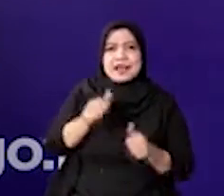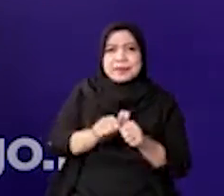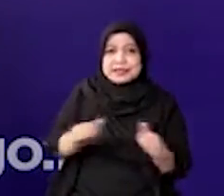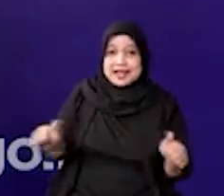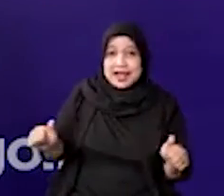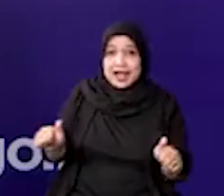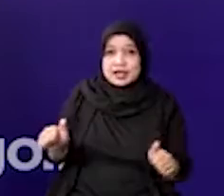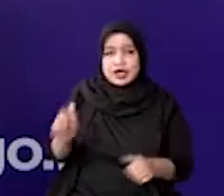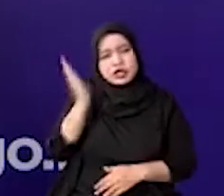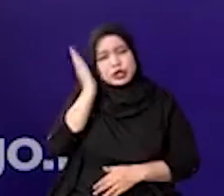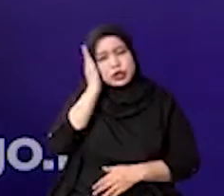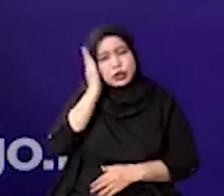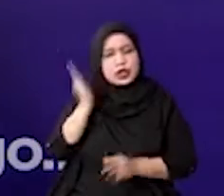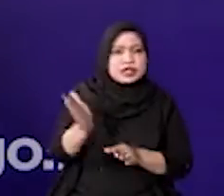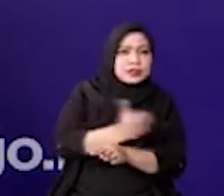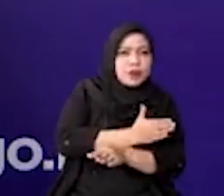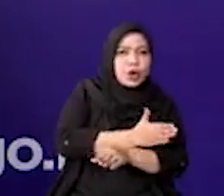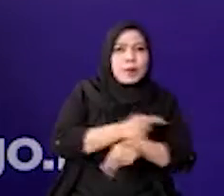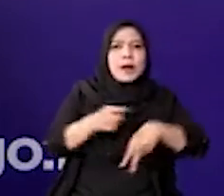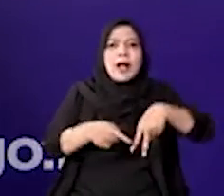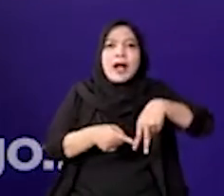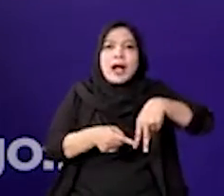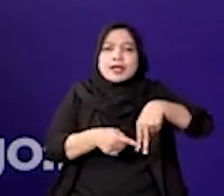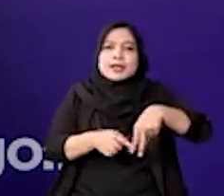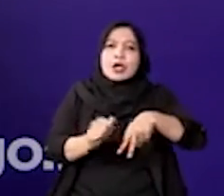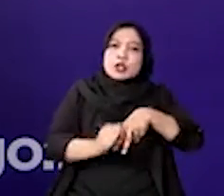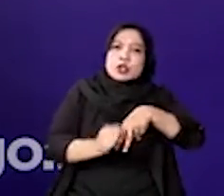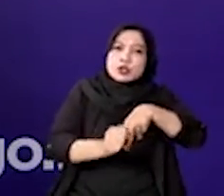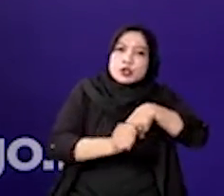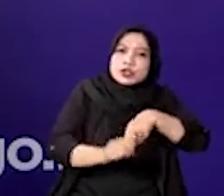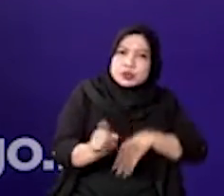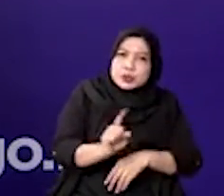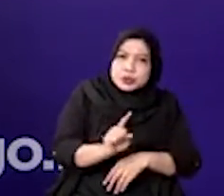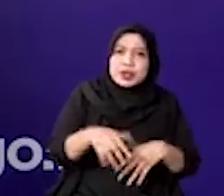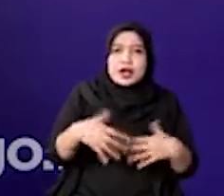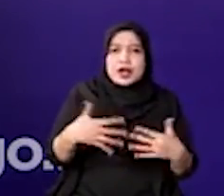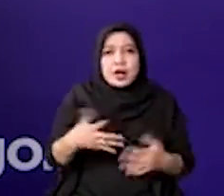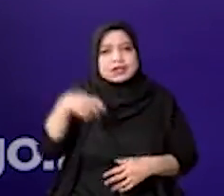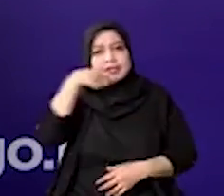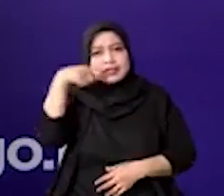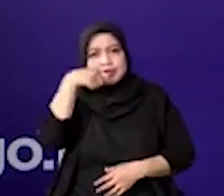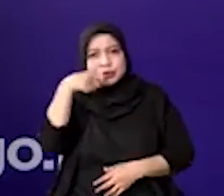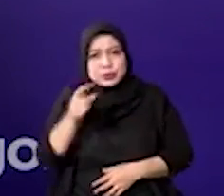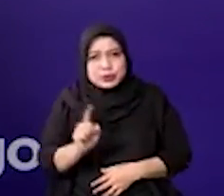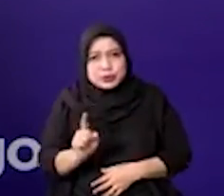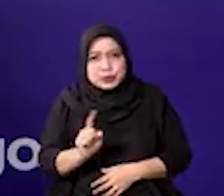gigi Ma Maaf di apa